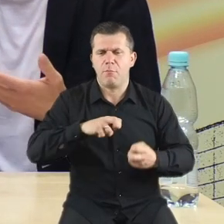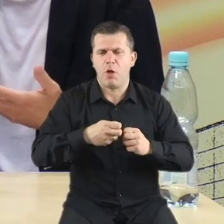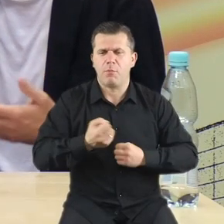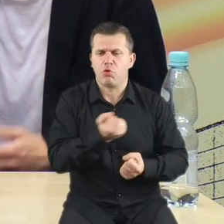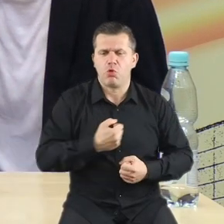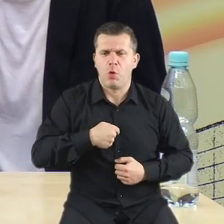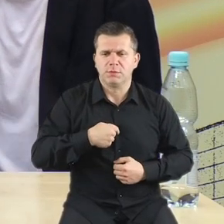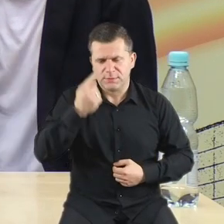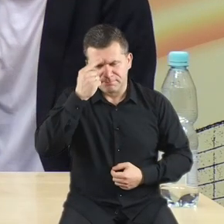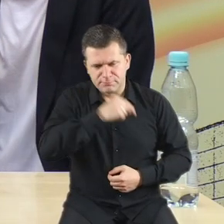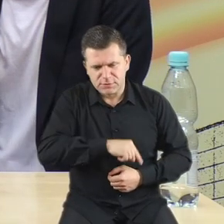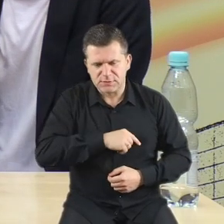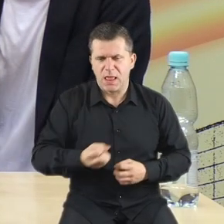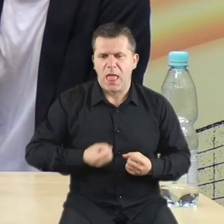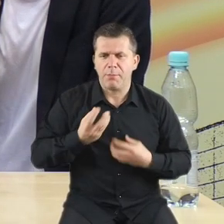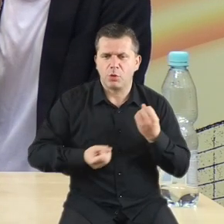psychicznych, emocjonalnych.